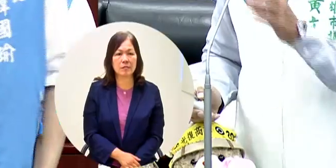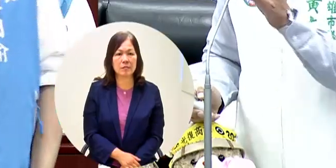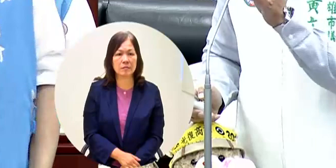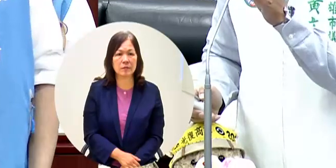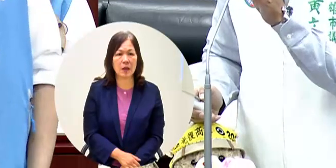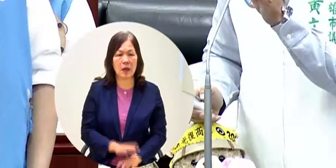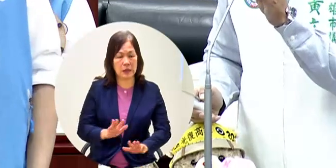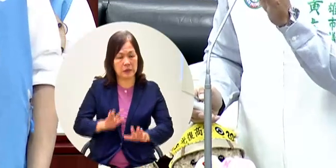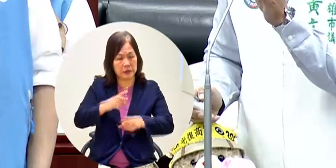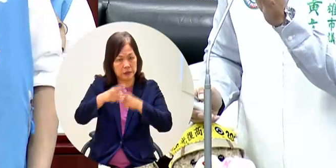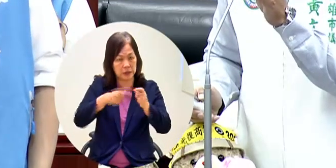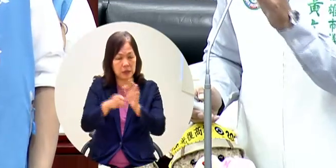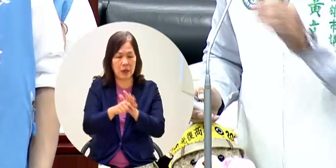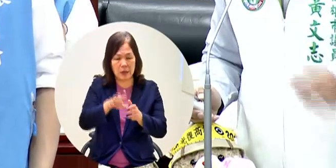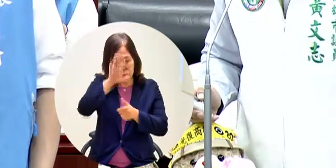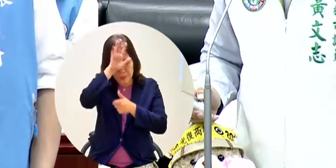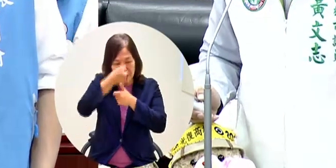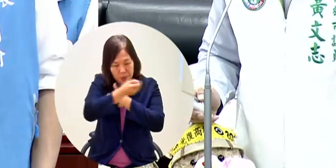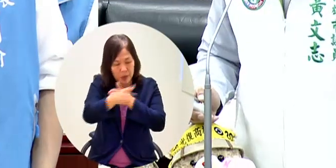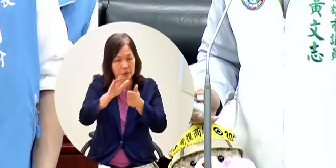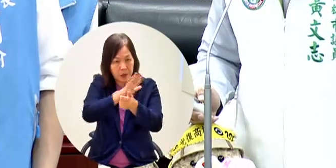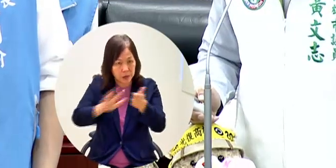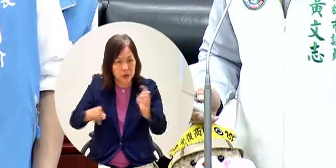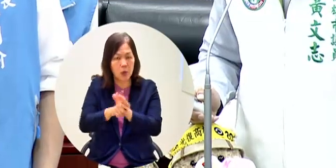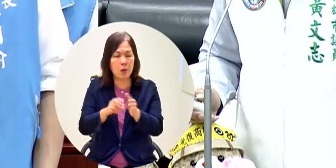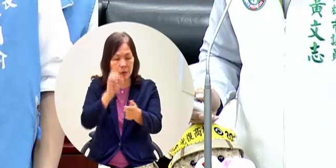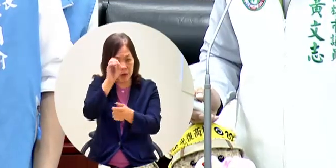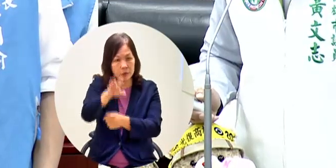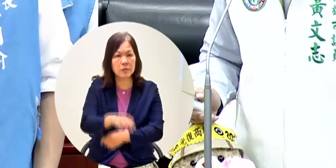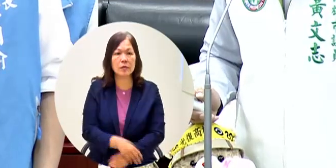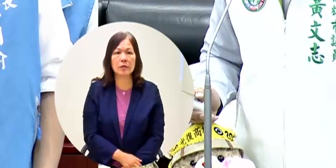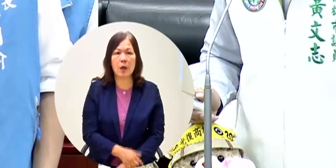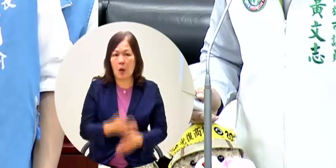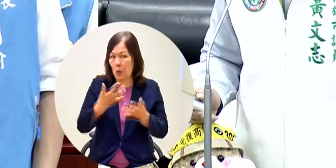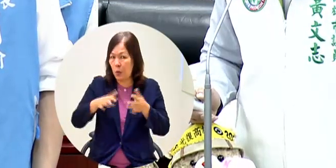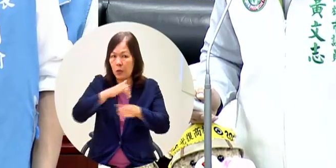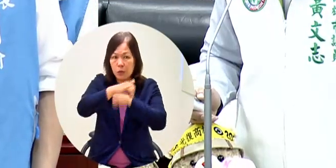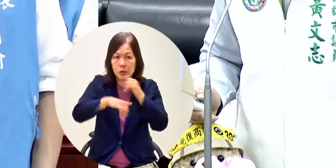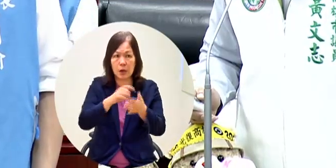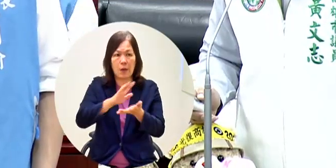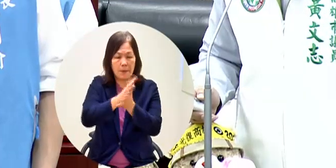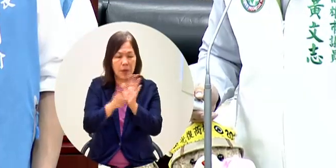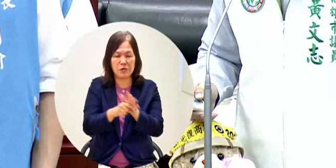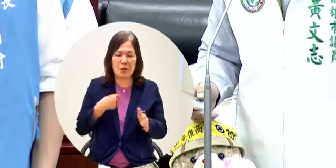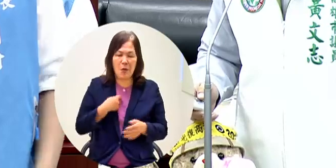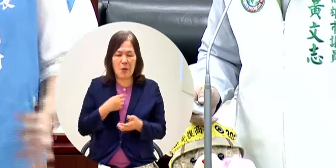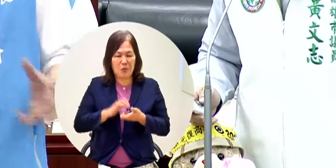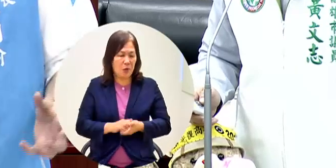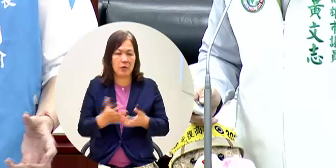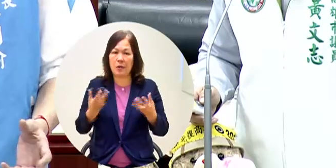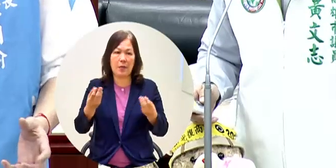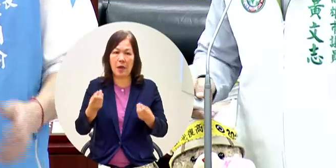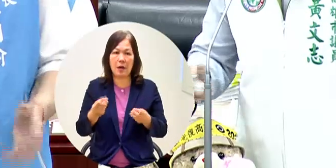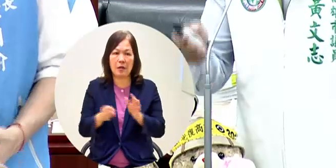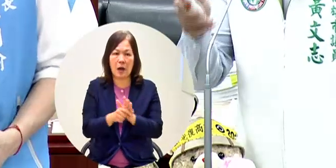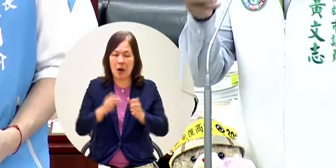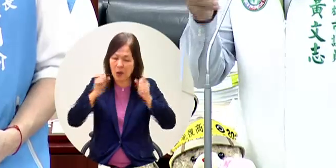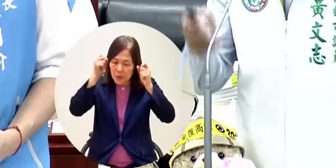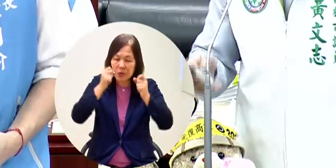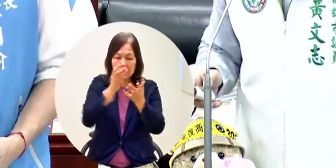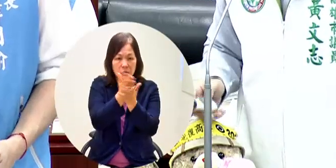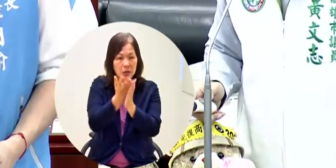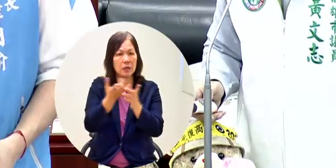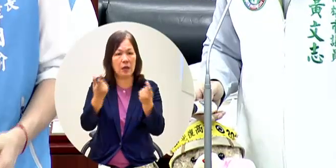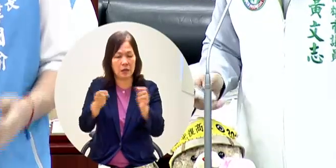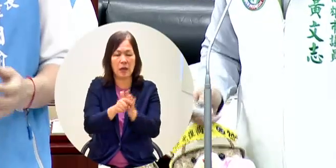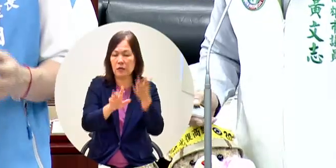我们今年因为疫情的影响，哈，议员，我跟你报告，我们很多活动变得没有把握。不光是运动项目，还有很多其他的。